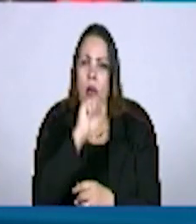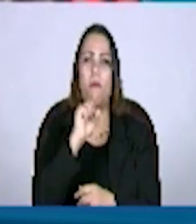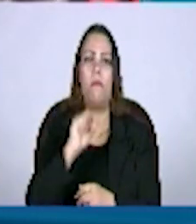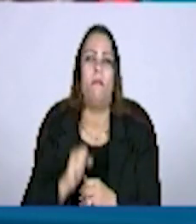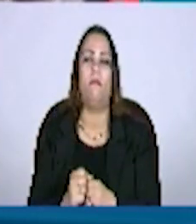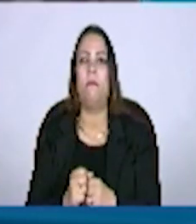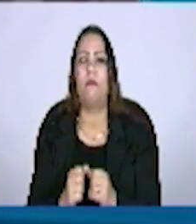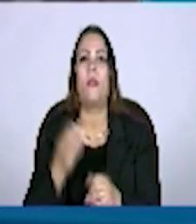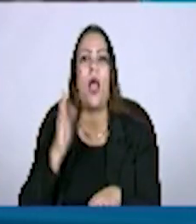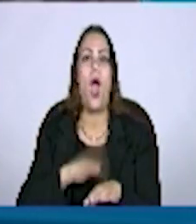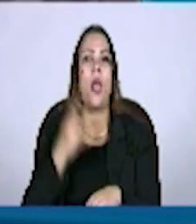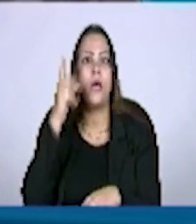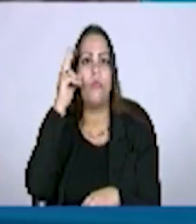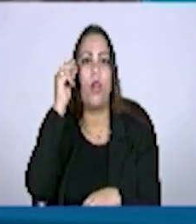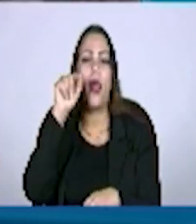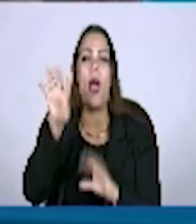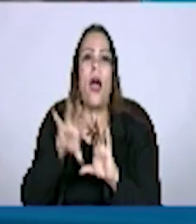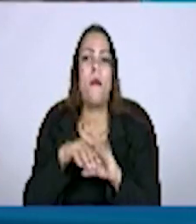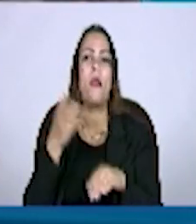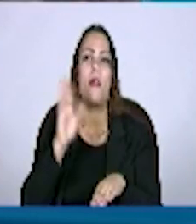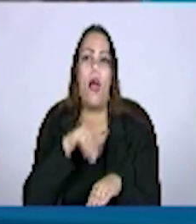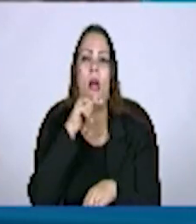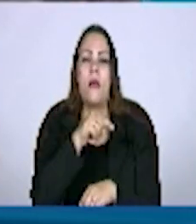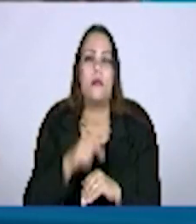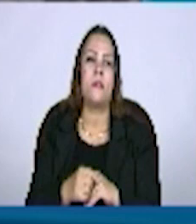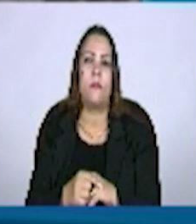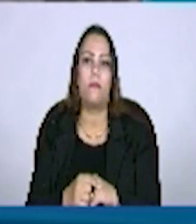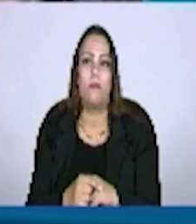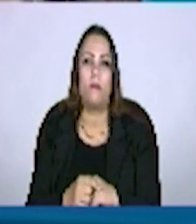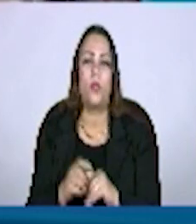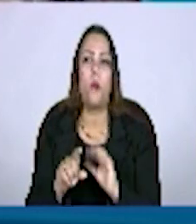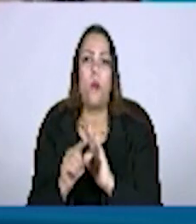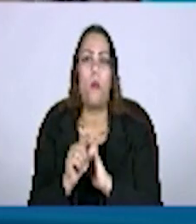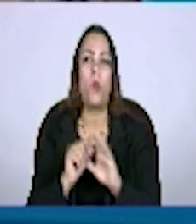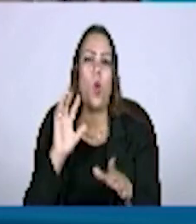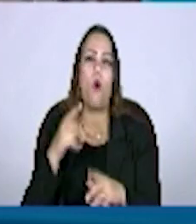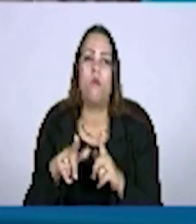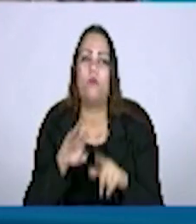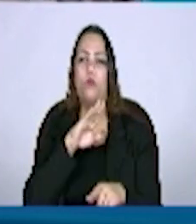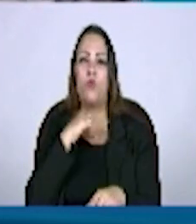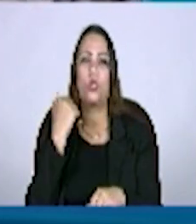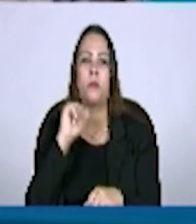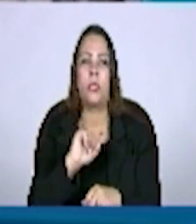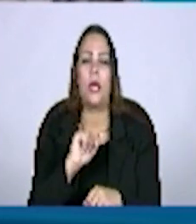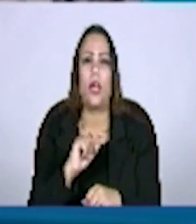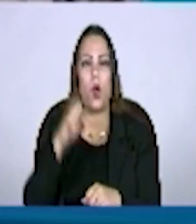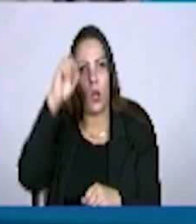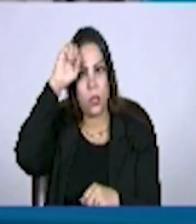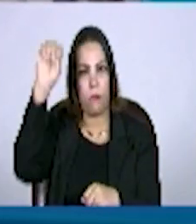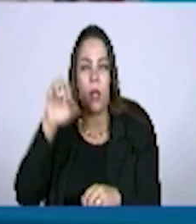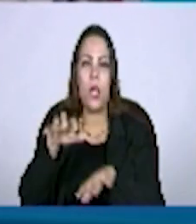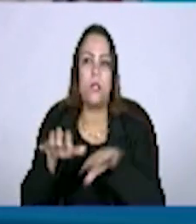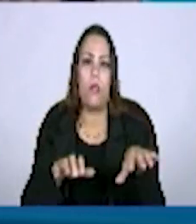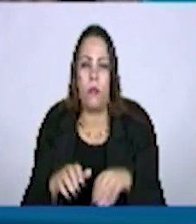القاسي على اسرائيل فيما فعلته في هذه الموقعه او هذه